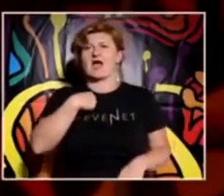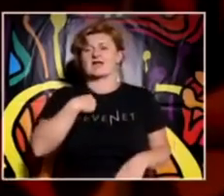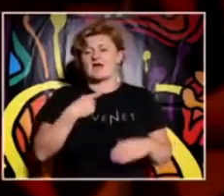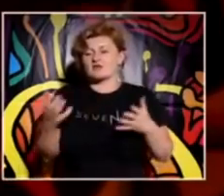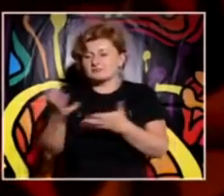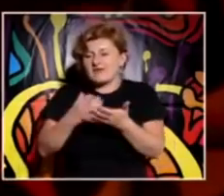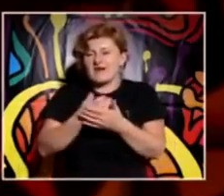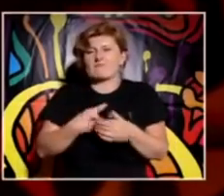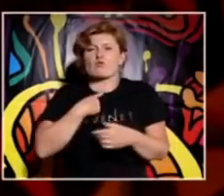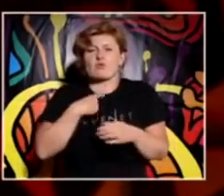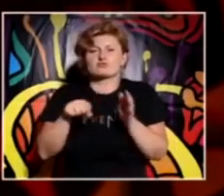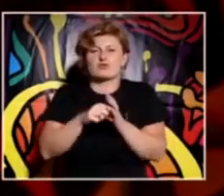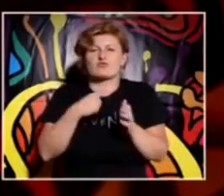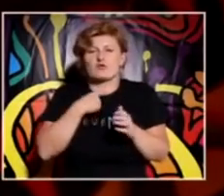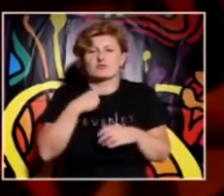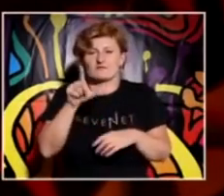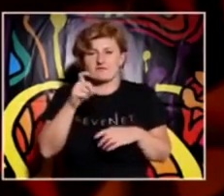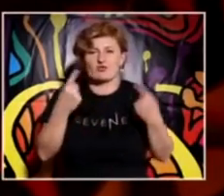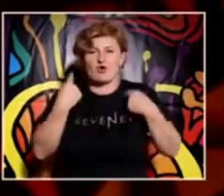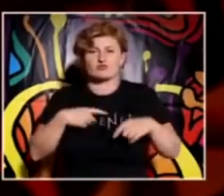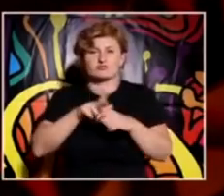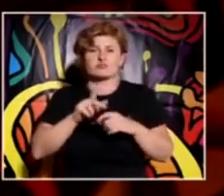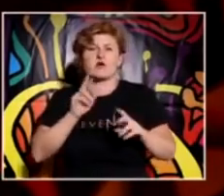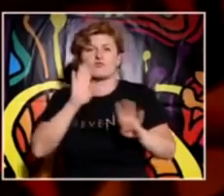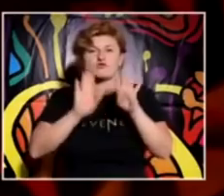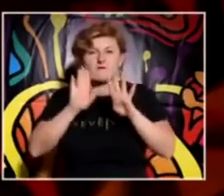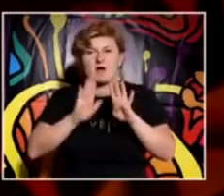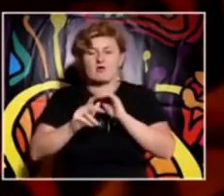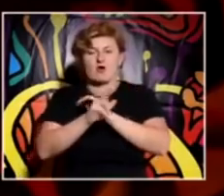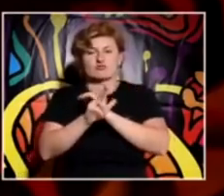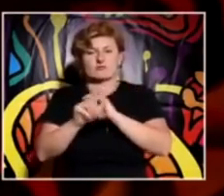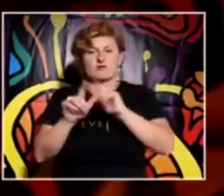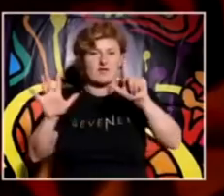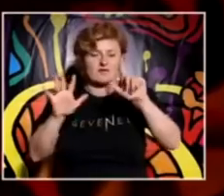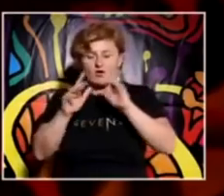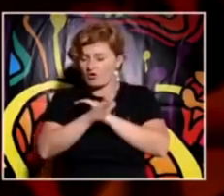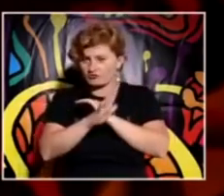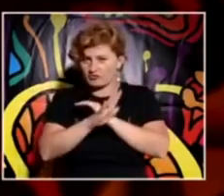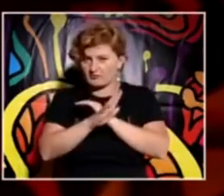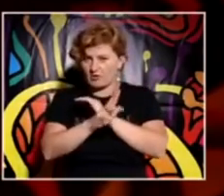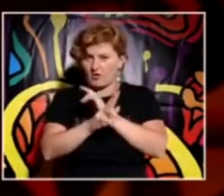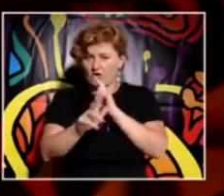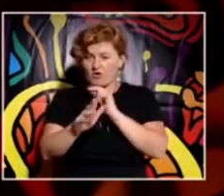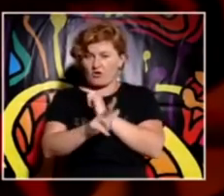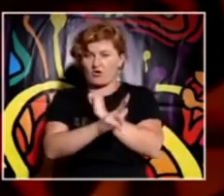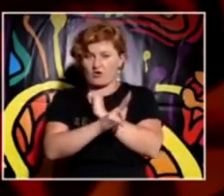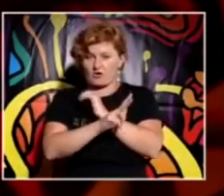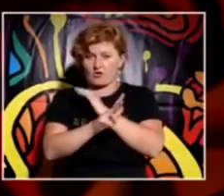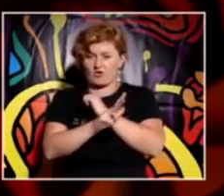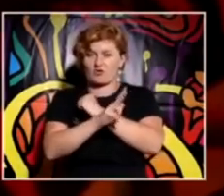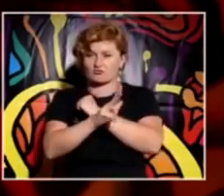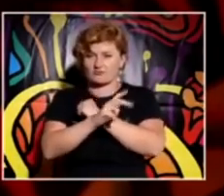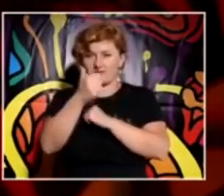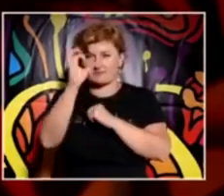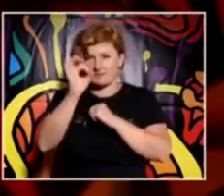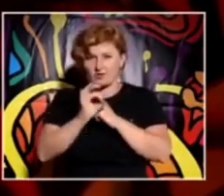głosu i jak się okazuje z tych 200 par osób, które zagłosowało, 81% mówi, ja też tak jak Sabina oszczędzam grosik do grosza i później mogę ruszać w